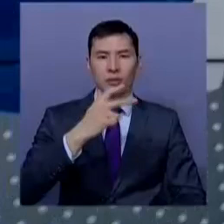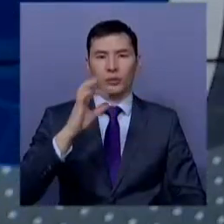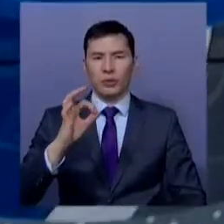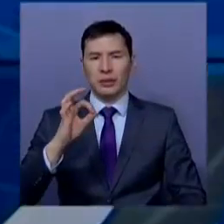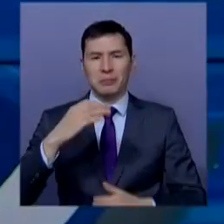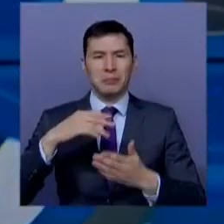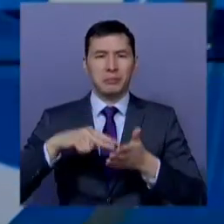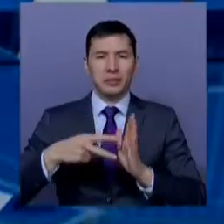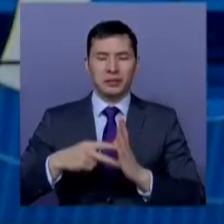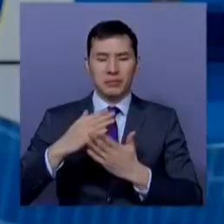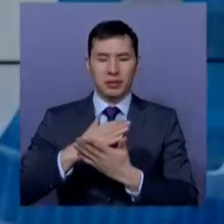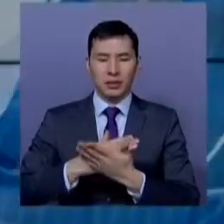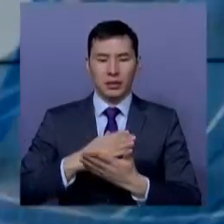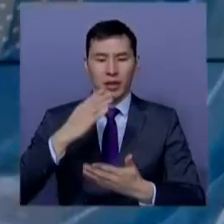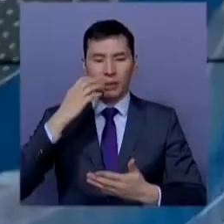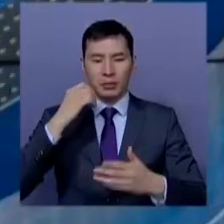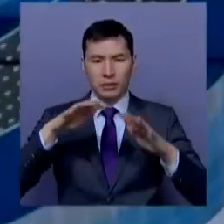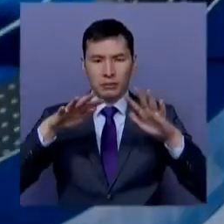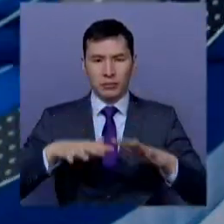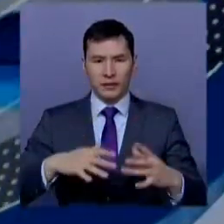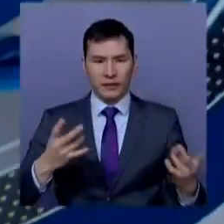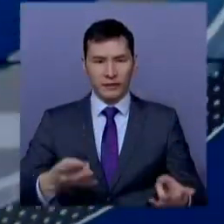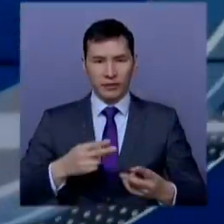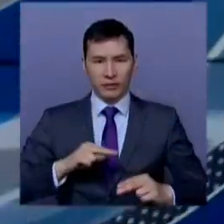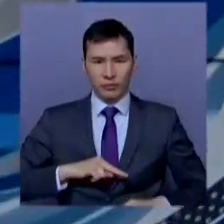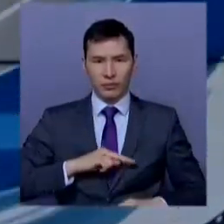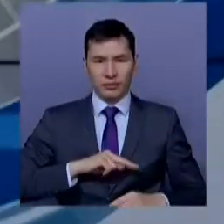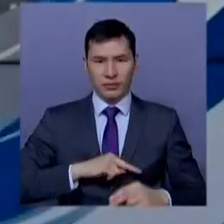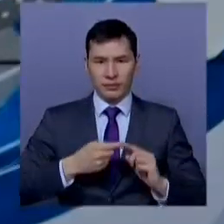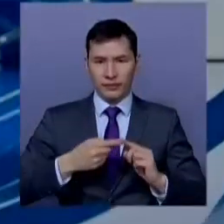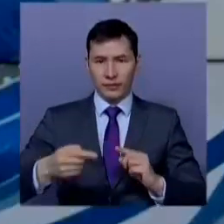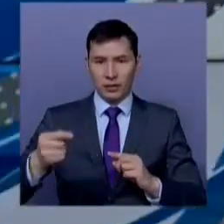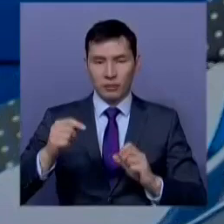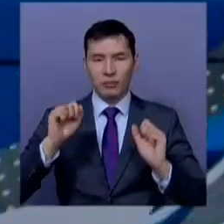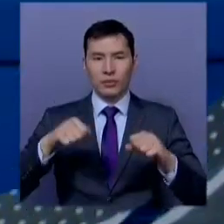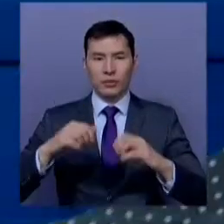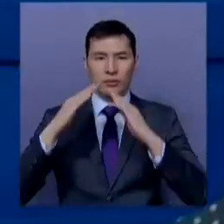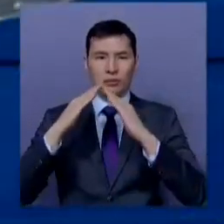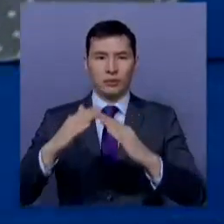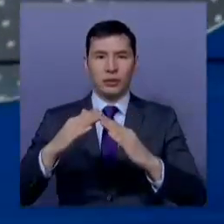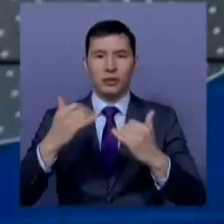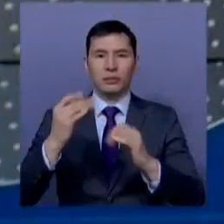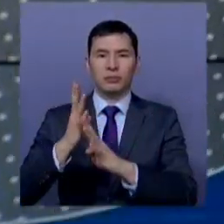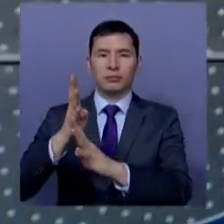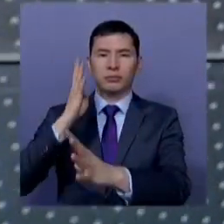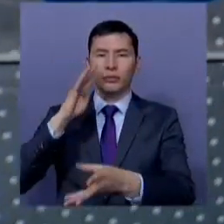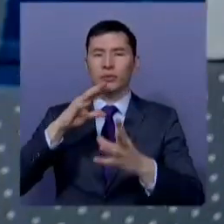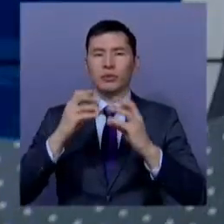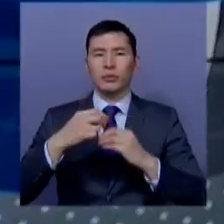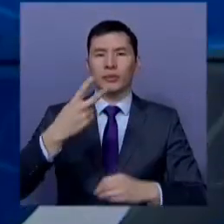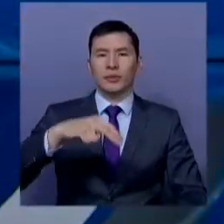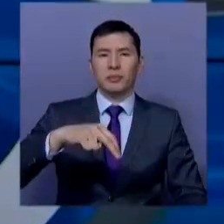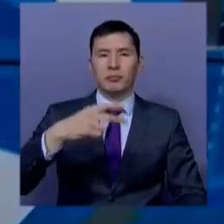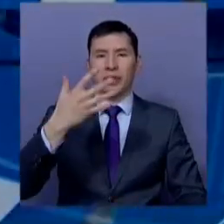жоба аясында Алматыда тұрақты жұмыс істейтін жастар баспаналы болмақ. Бүгінгі таңда тұрғын үй кезегінде